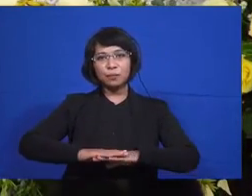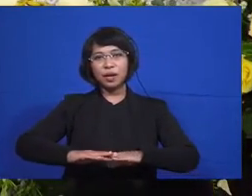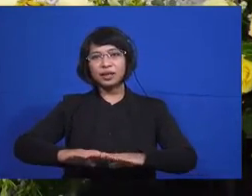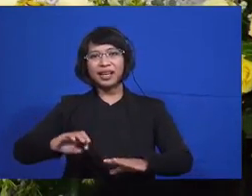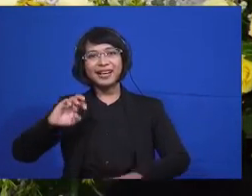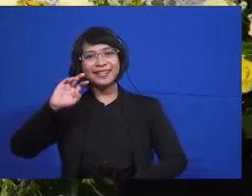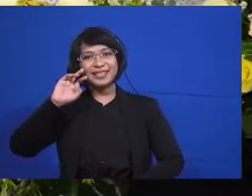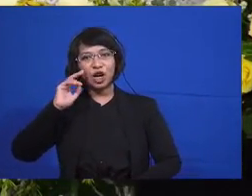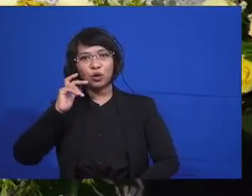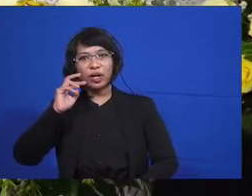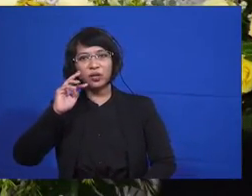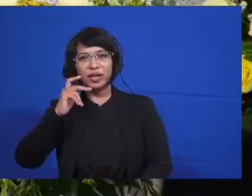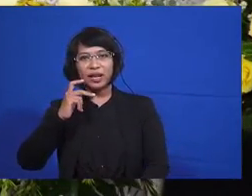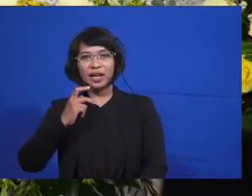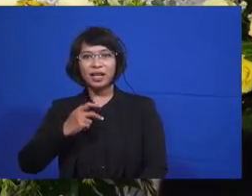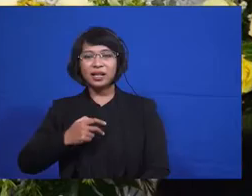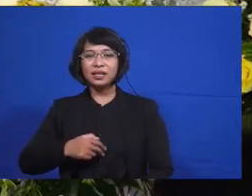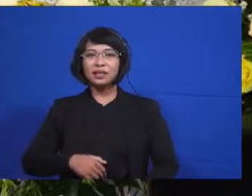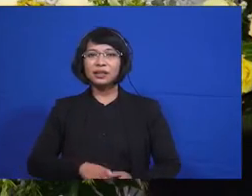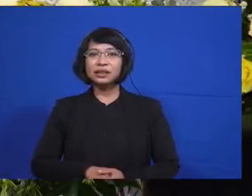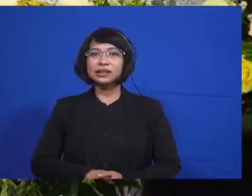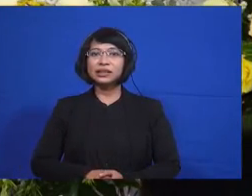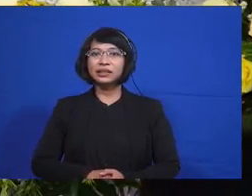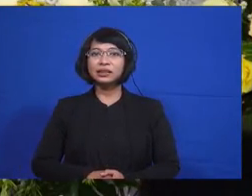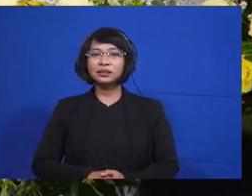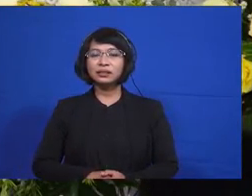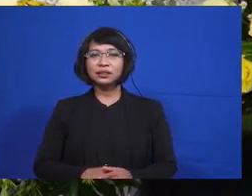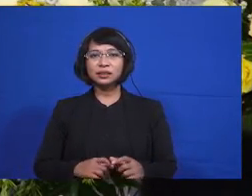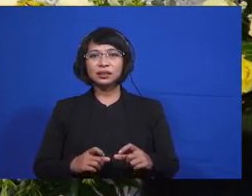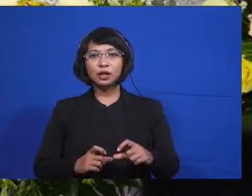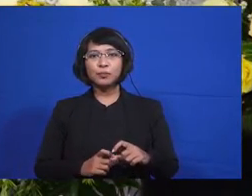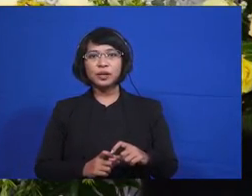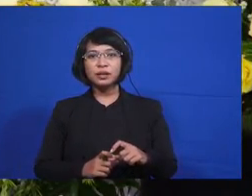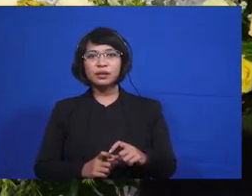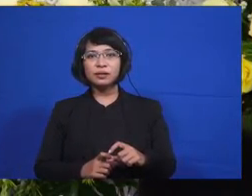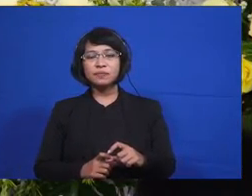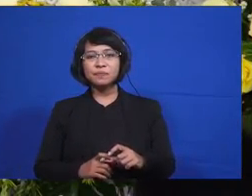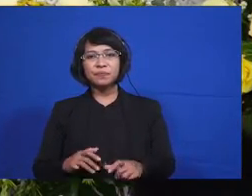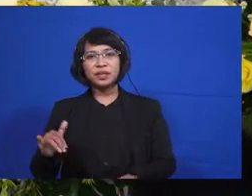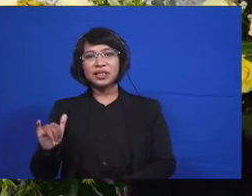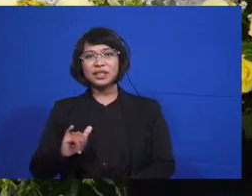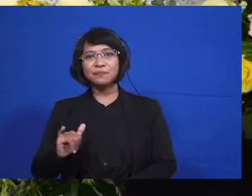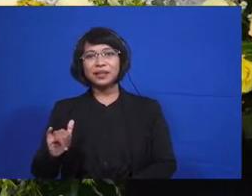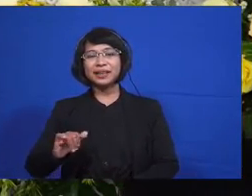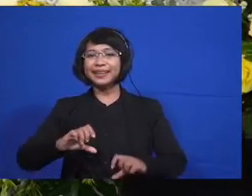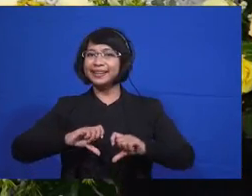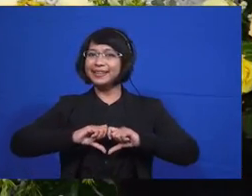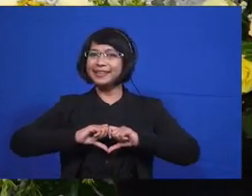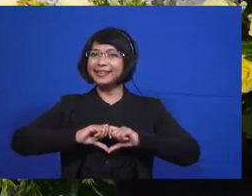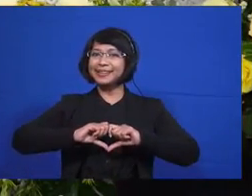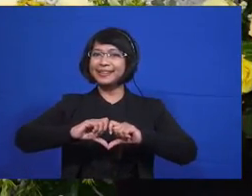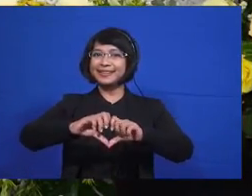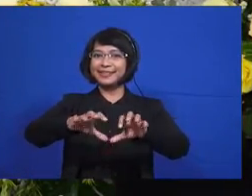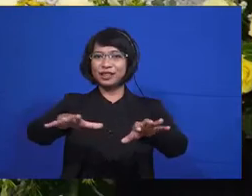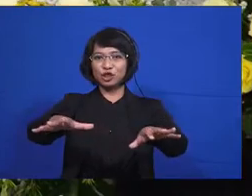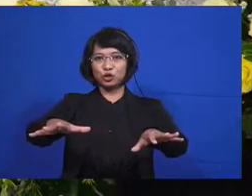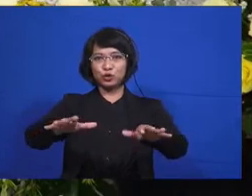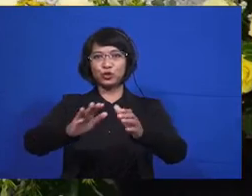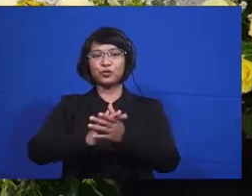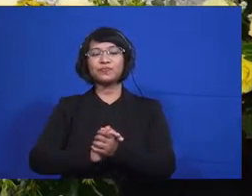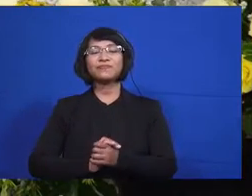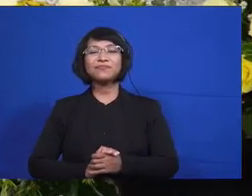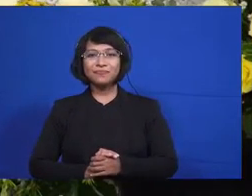saudara-saudaranya, sambil berusaha menyerupai Kristus sendiri dan tetap